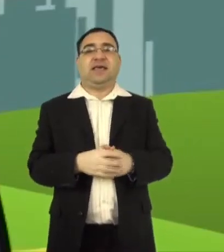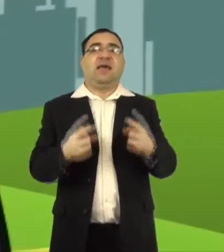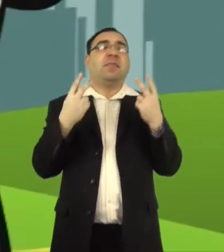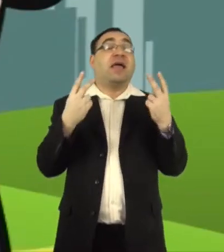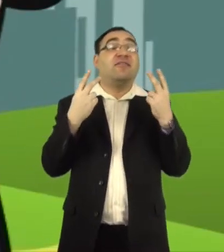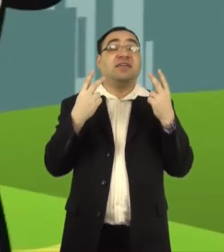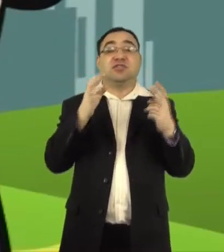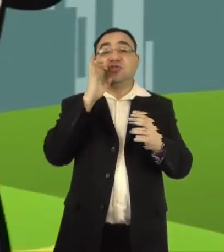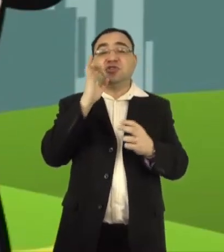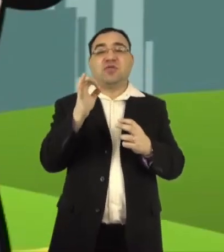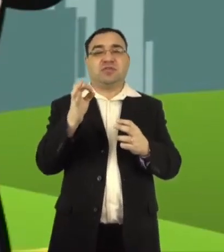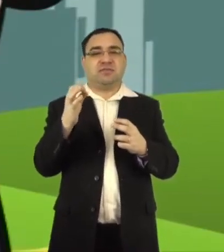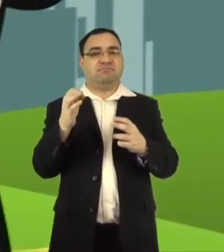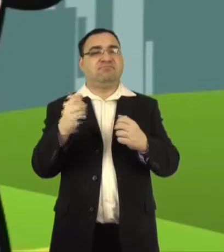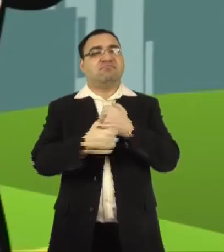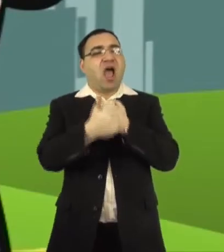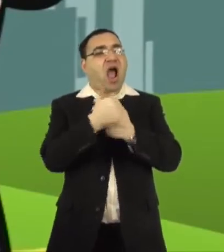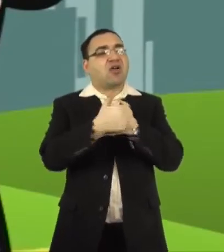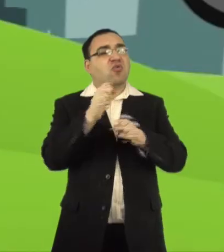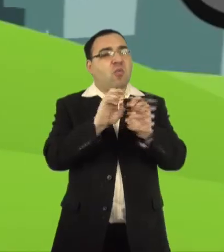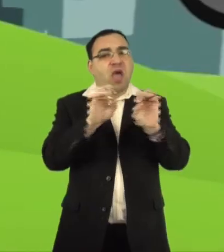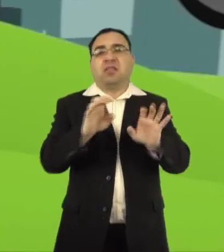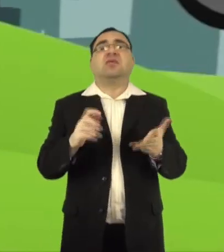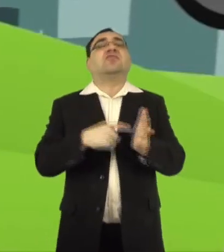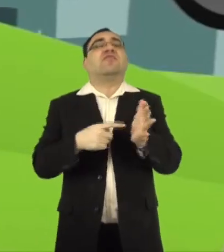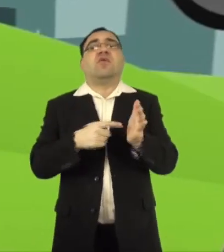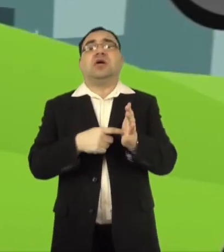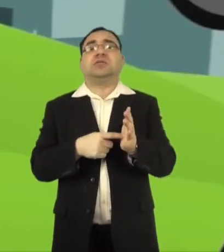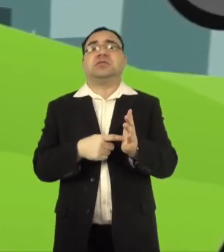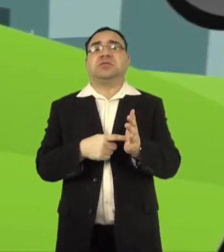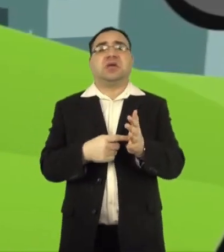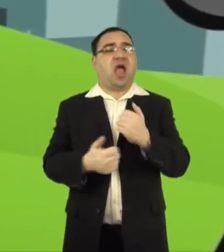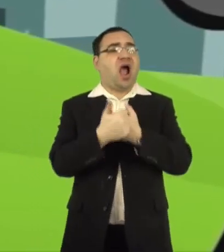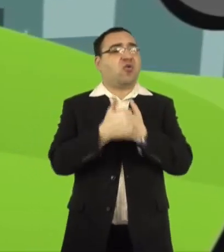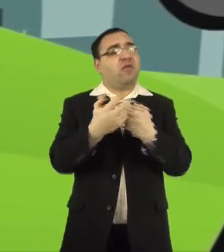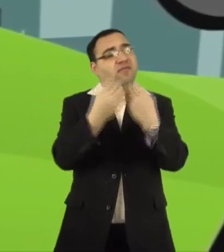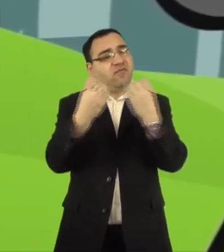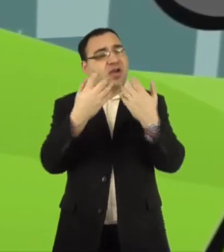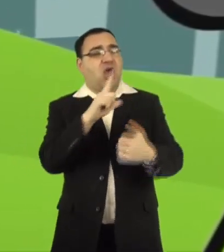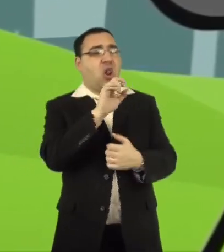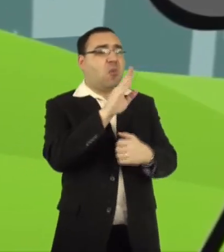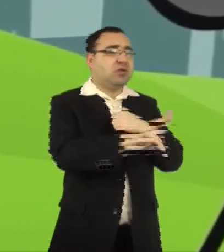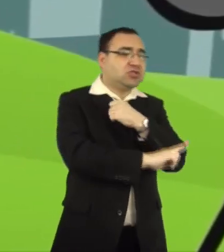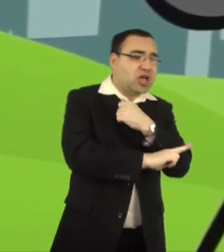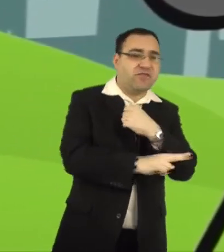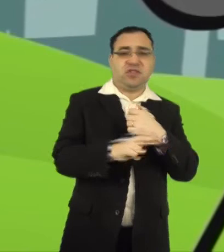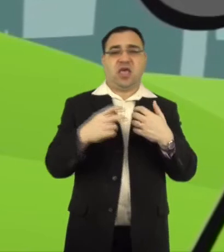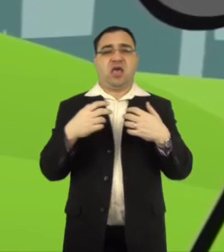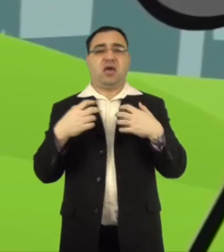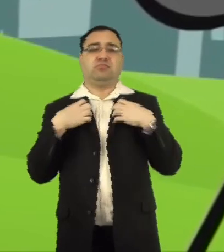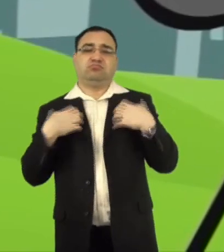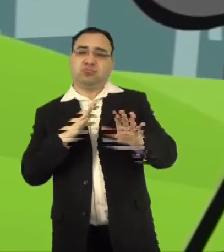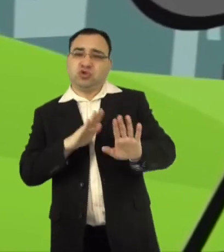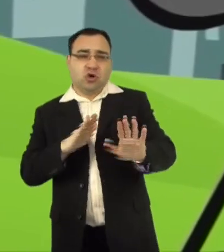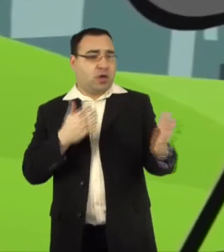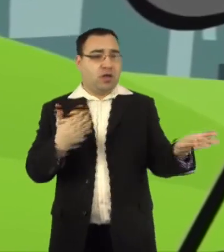przede wszystkim trzeba mieć mocne argumenty. No właśnie. Wie pan, że argumenty zarówno lobby drzewnego, jak i